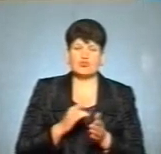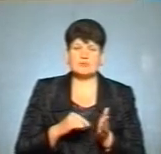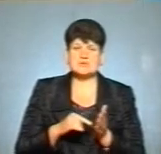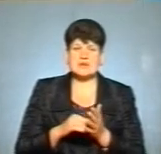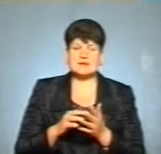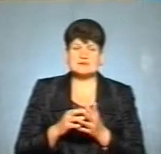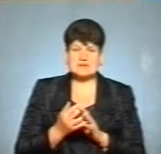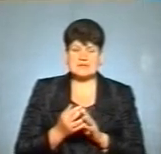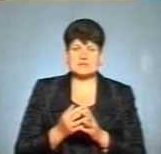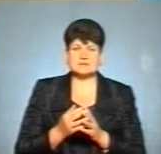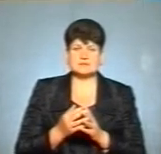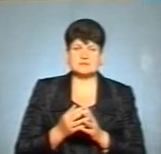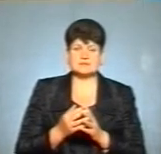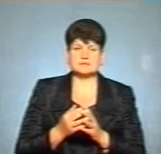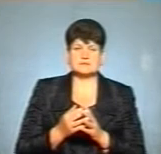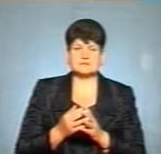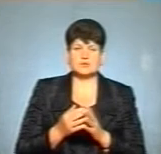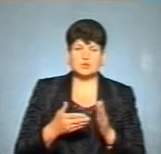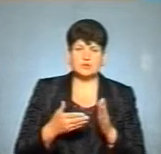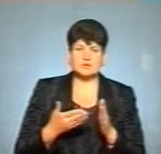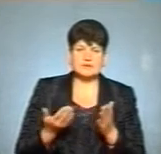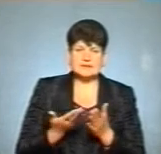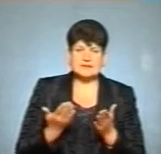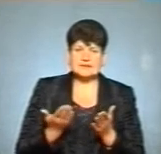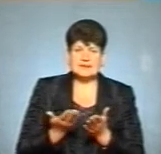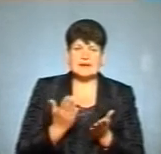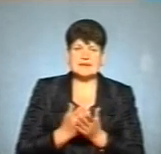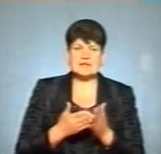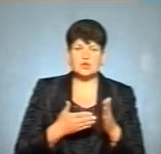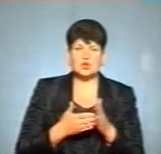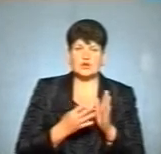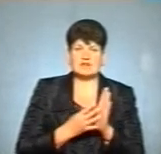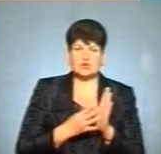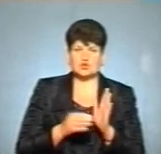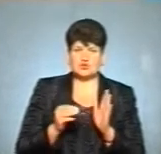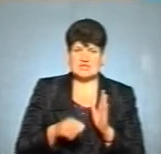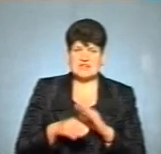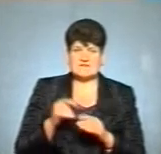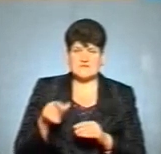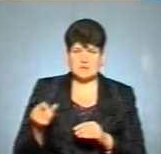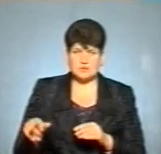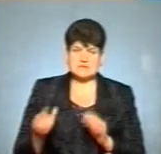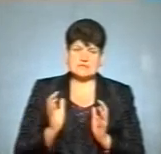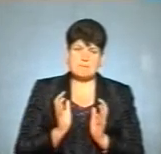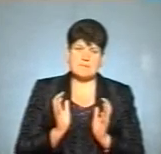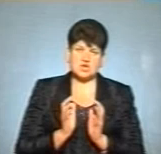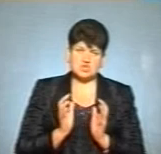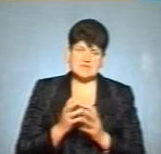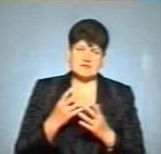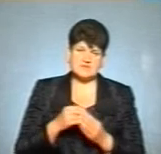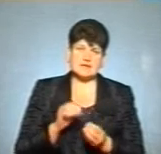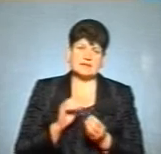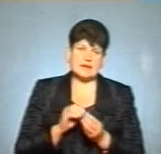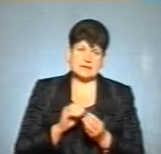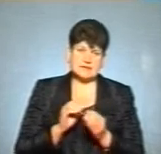селах, селищах, де є до 90 тисяч виборців, збережеться вже фактично традиційна і